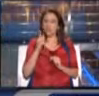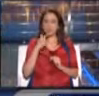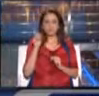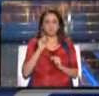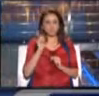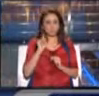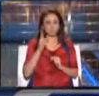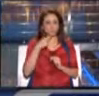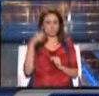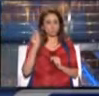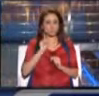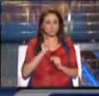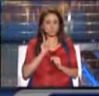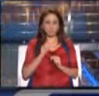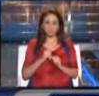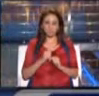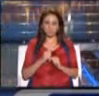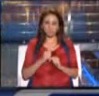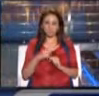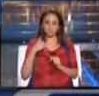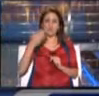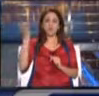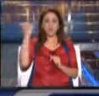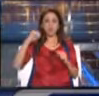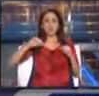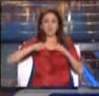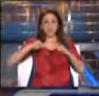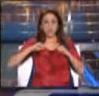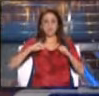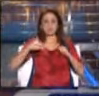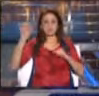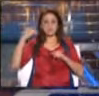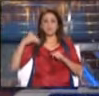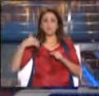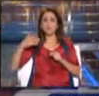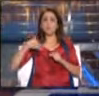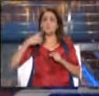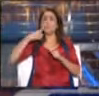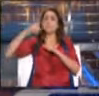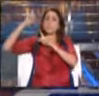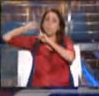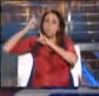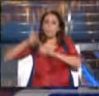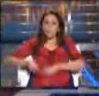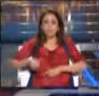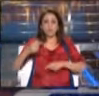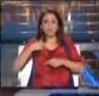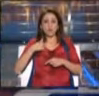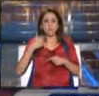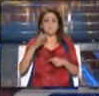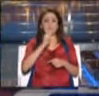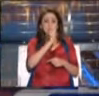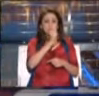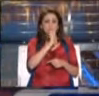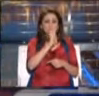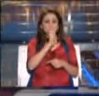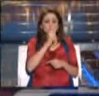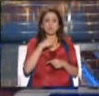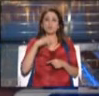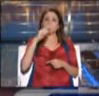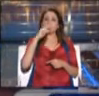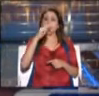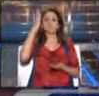الاطلاق. انا انتميت للنادي الاهلي وكنت كابتن النادي الاهلي لاطول فتره في تاريخه، لكن الكل يشهد انه على الهواء انا حيادي جدا. الامر